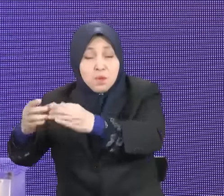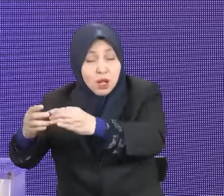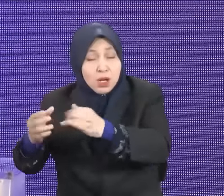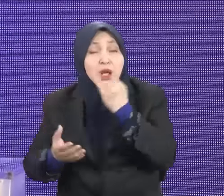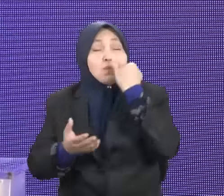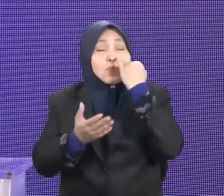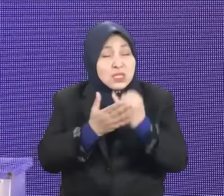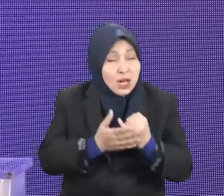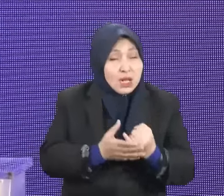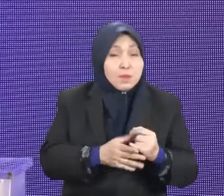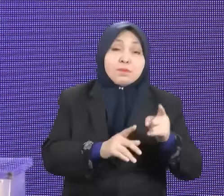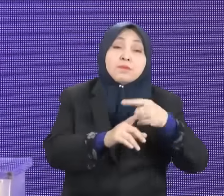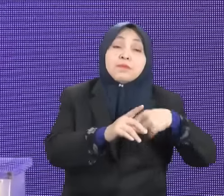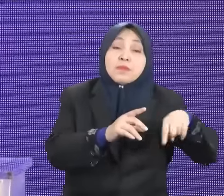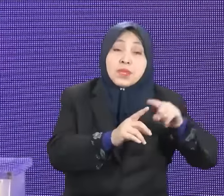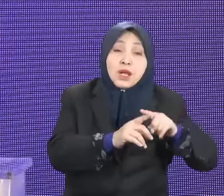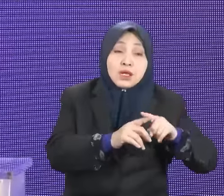ini